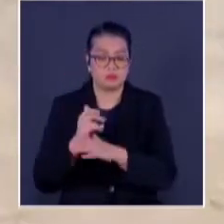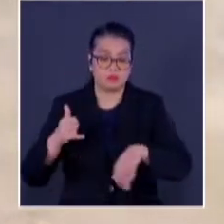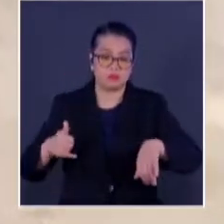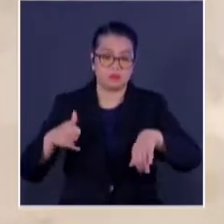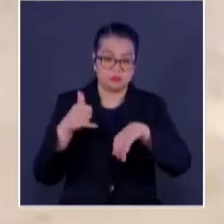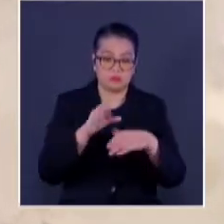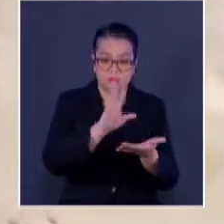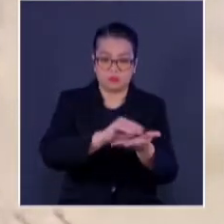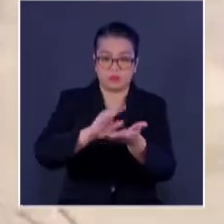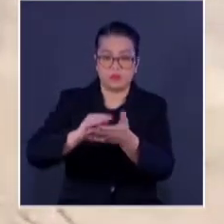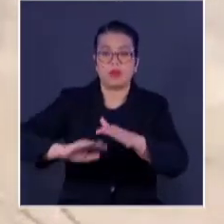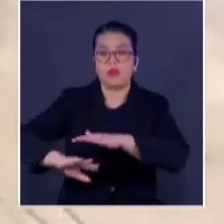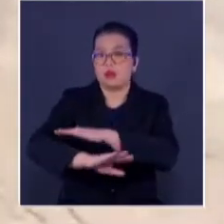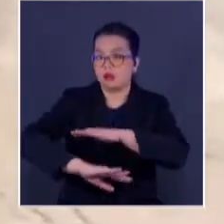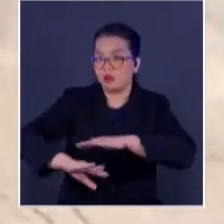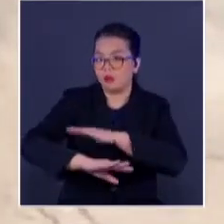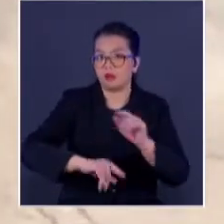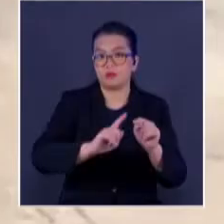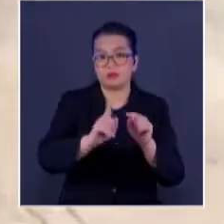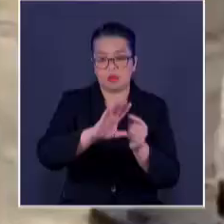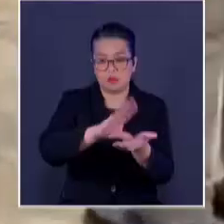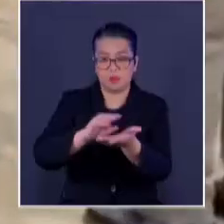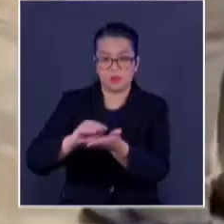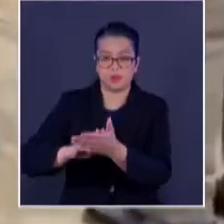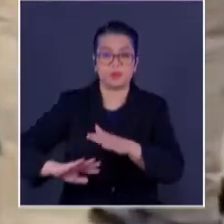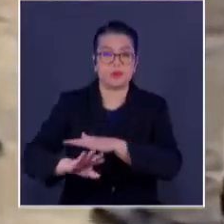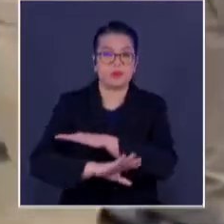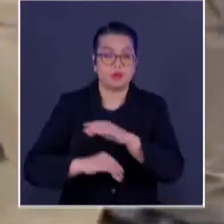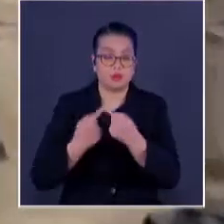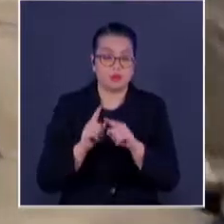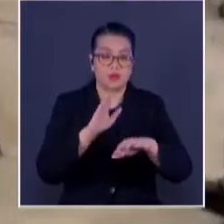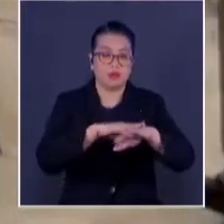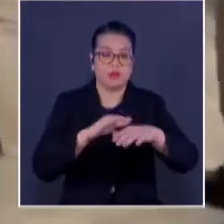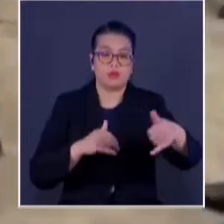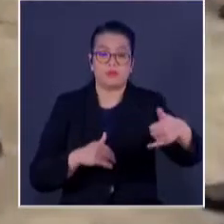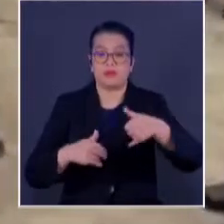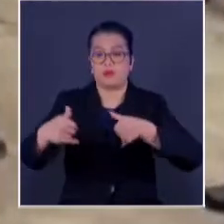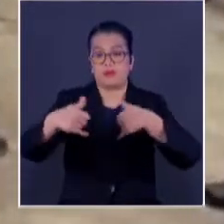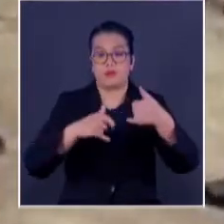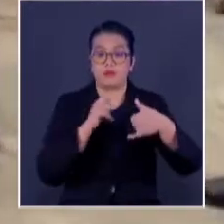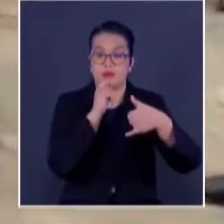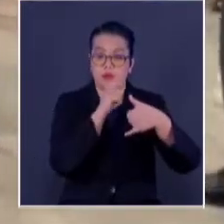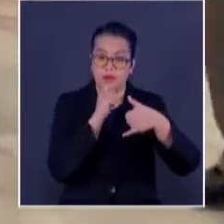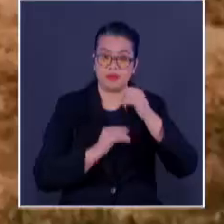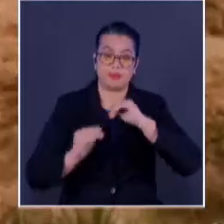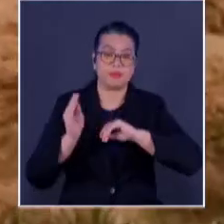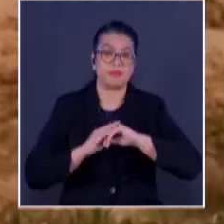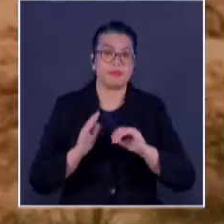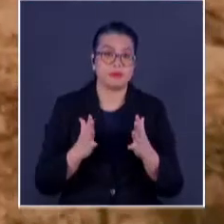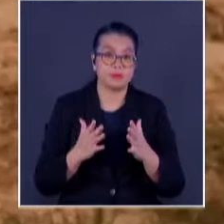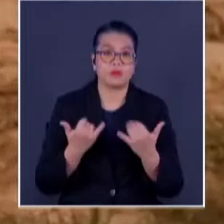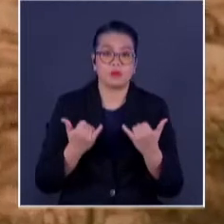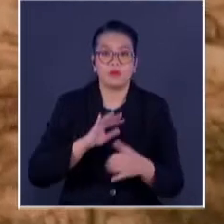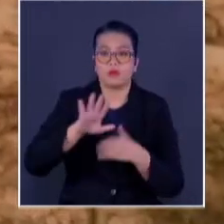พื้นที่เก็บรวบรวมพยานหลักฐานในที่เกิดเหตุแล้วแต่ยังไม่ได้เรียกใครมาสอบปากคำเนื่องจากผู้เกี่ยวข้องทั้งหมด